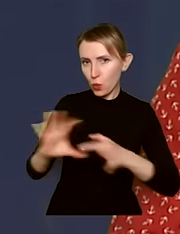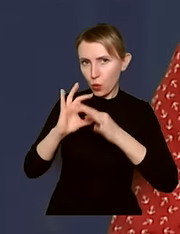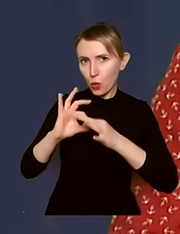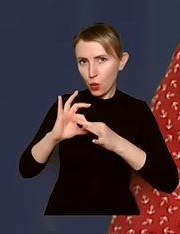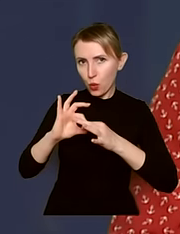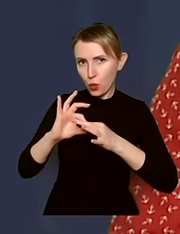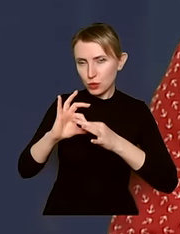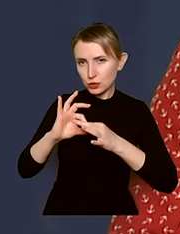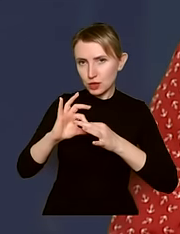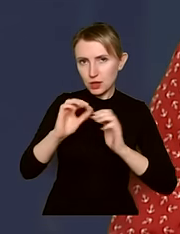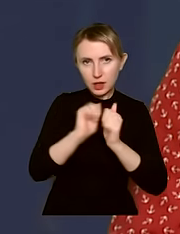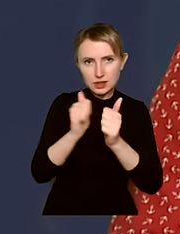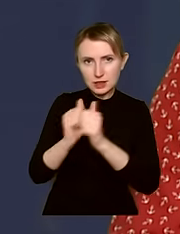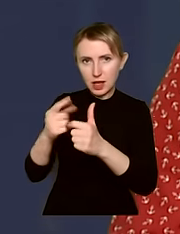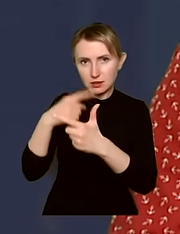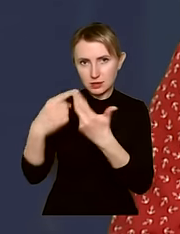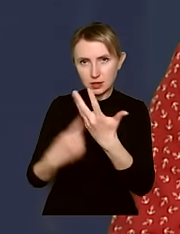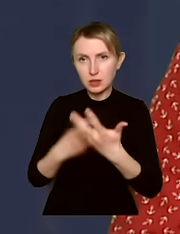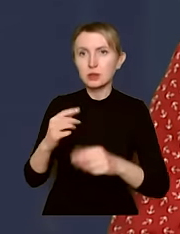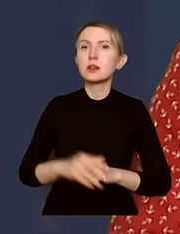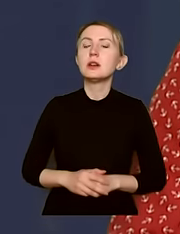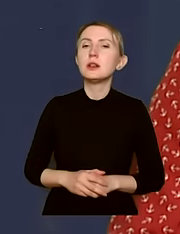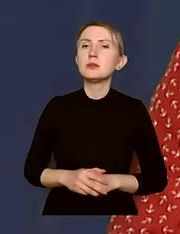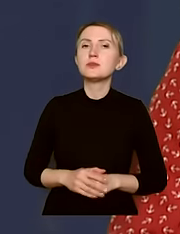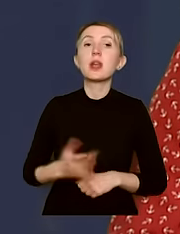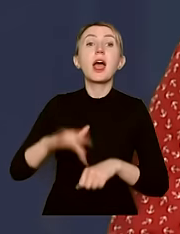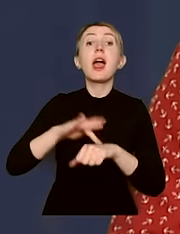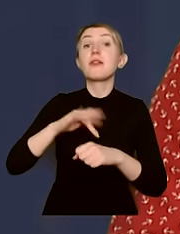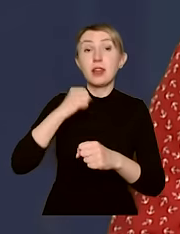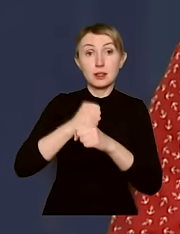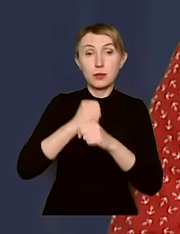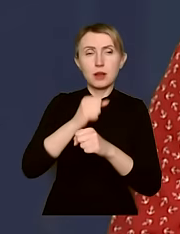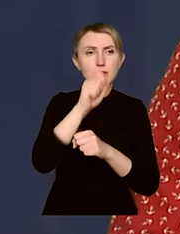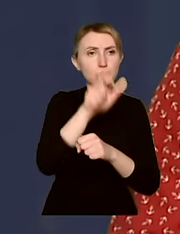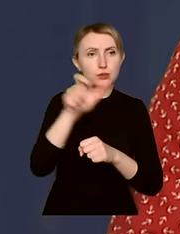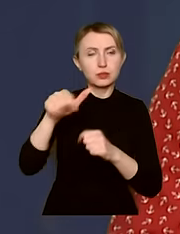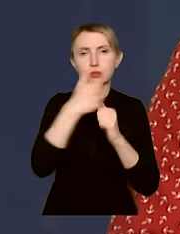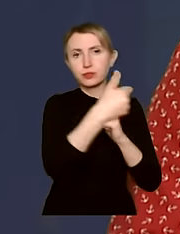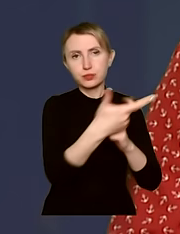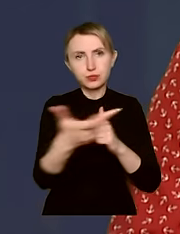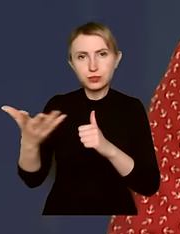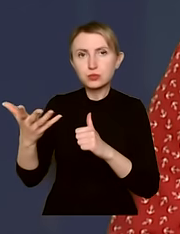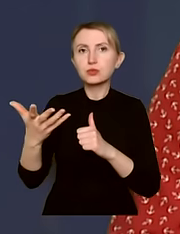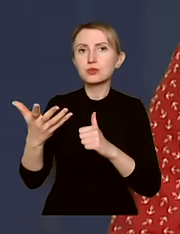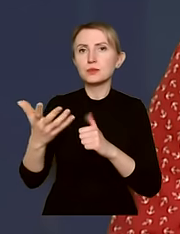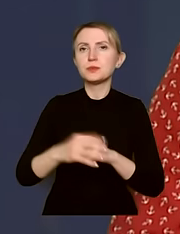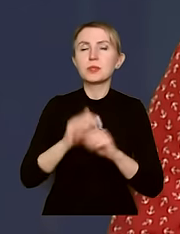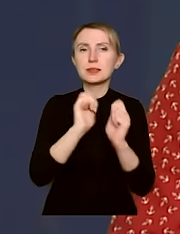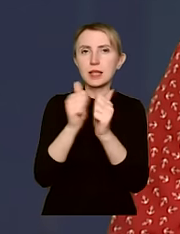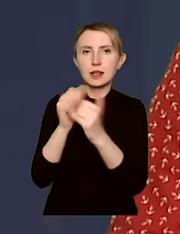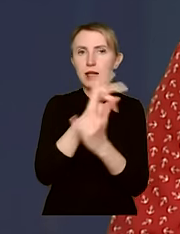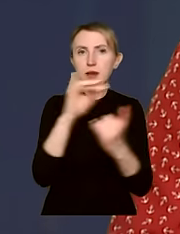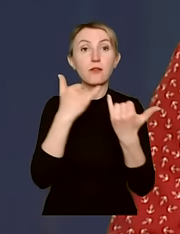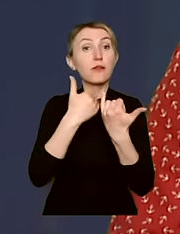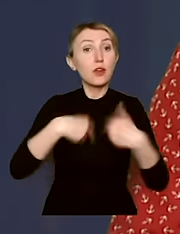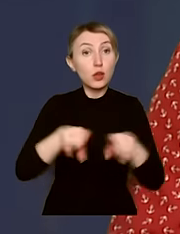sobą, a to mamy de facto jakby mieszanie efektów pracy na tych poszczególnych, w tych poszczególnych rolach, no mamy